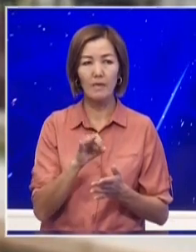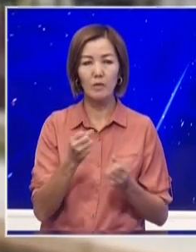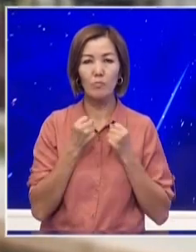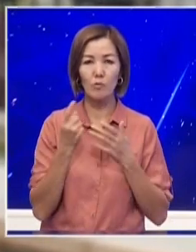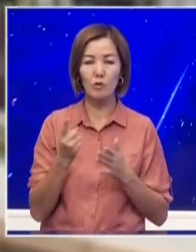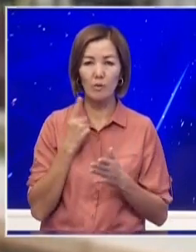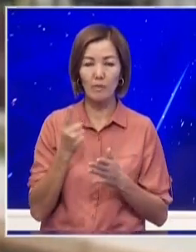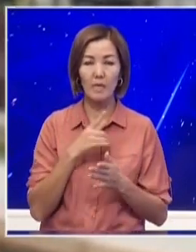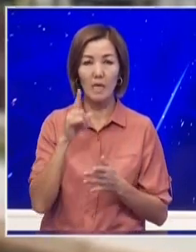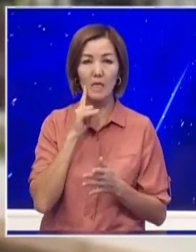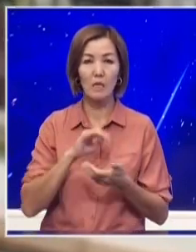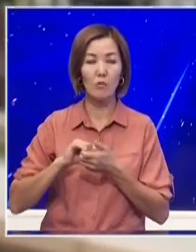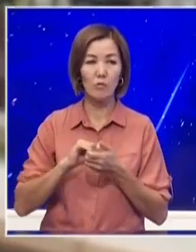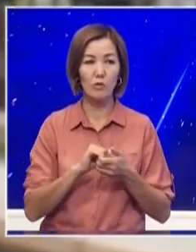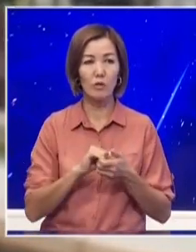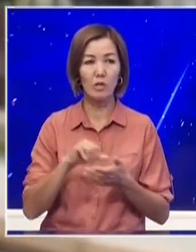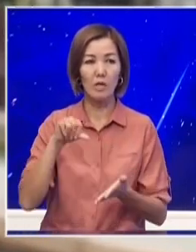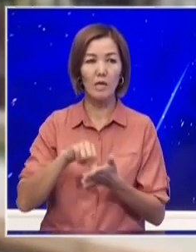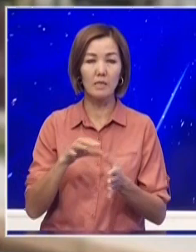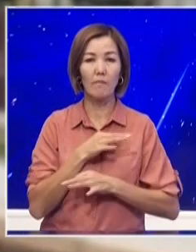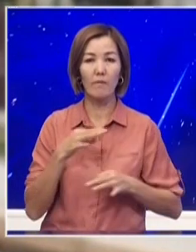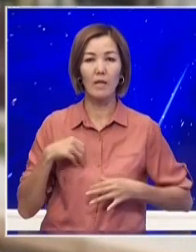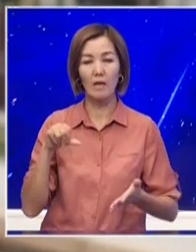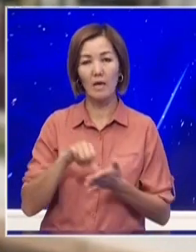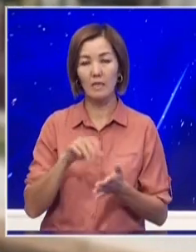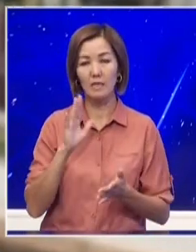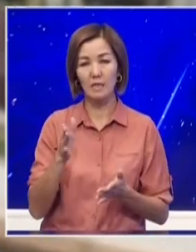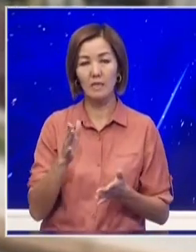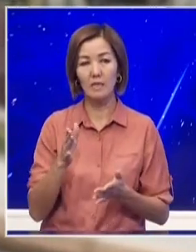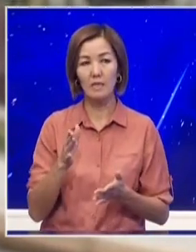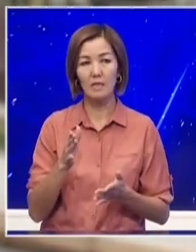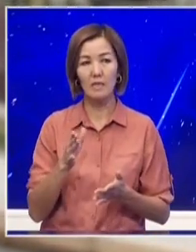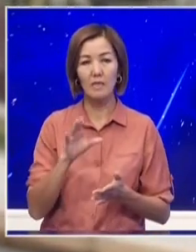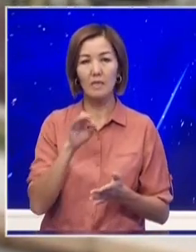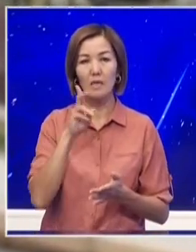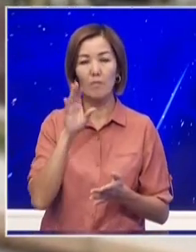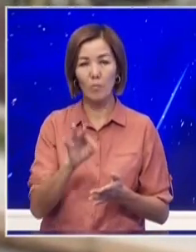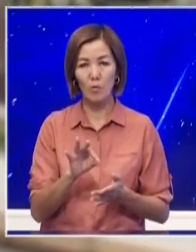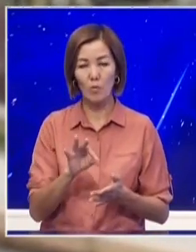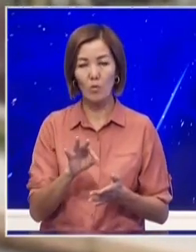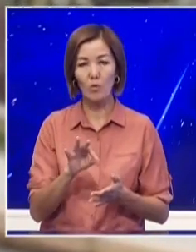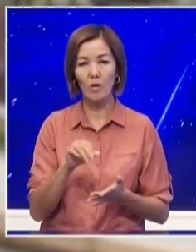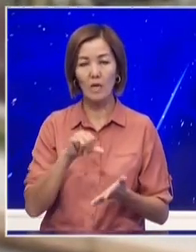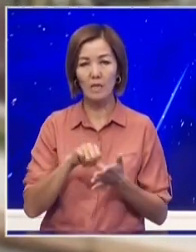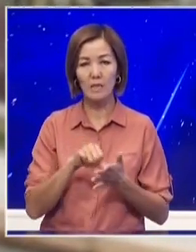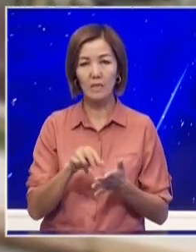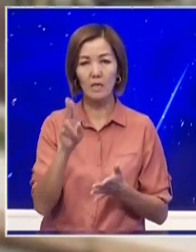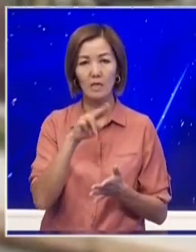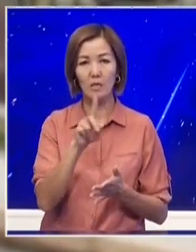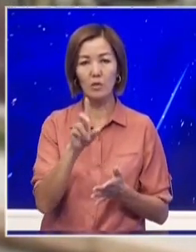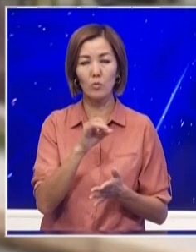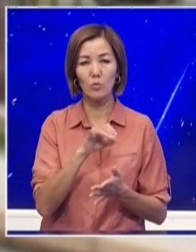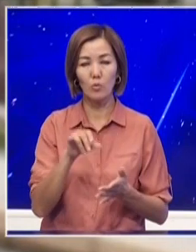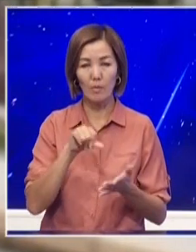шебері міне қазақ күресінен күресіп финалдық белдесуге шықты. Жаңағы самбо күресінен күресіп отқан балуандар бар, дзюдо күресінен күресіп отқан балуандар